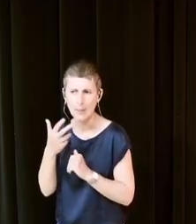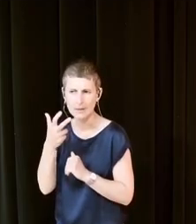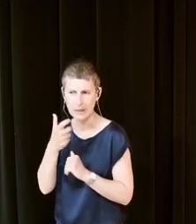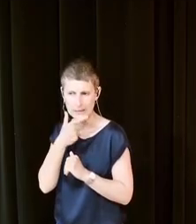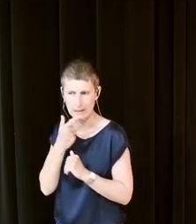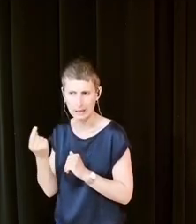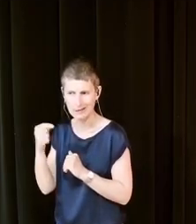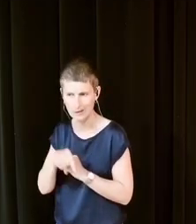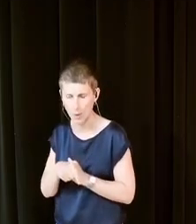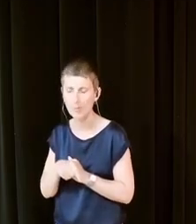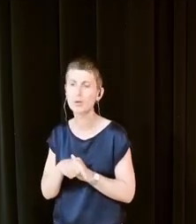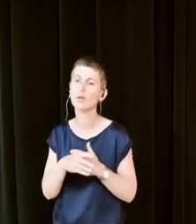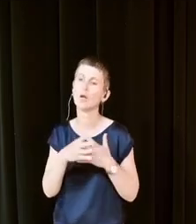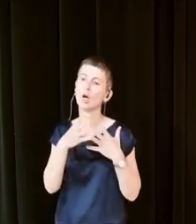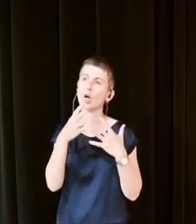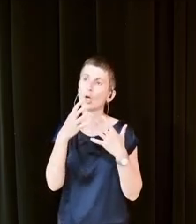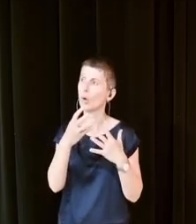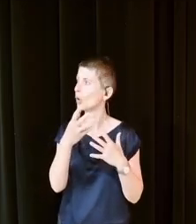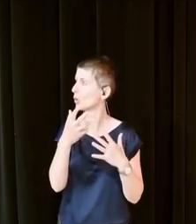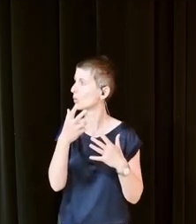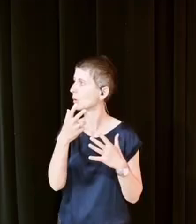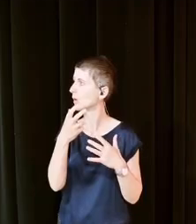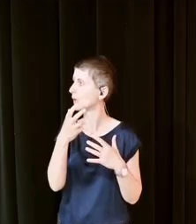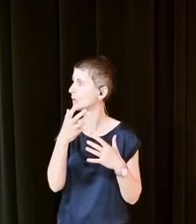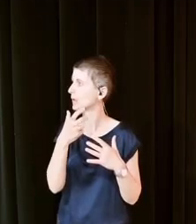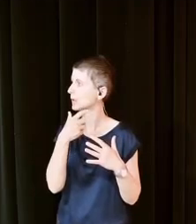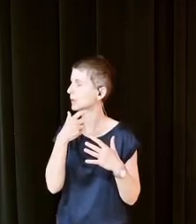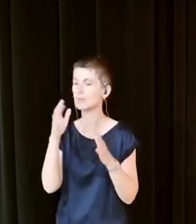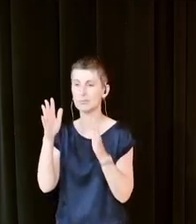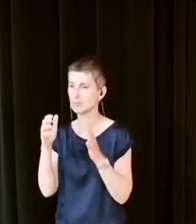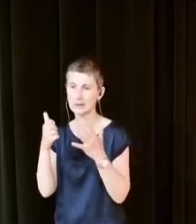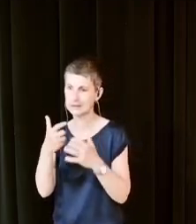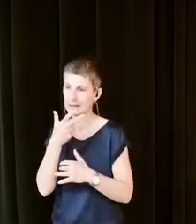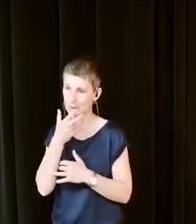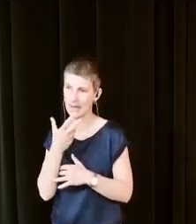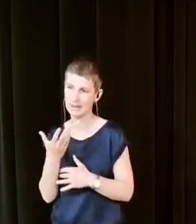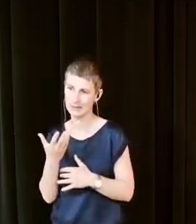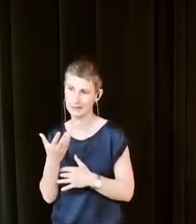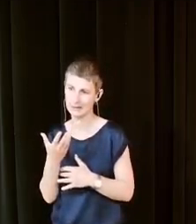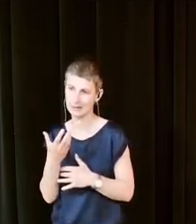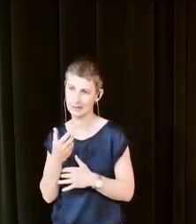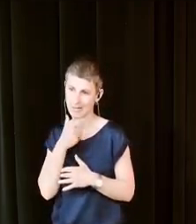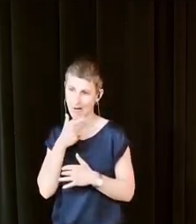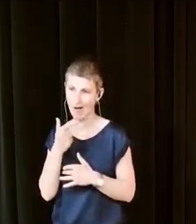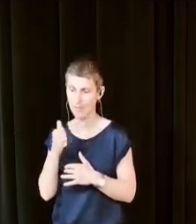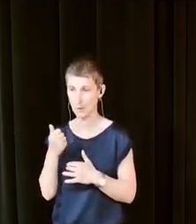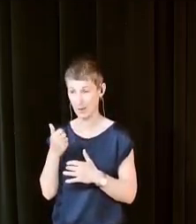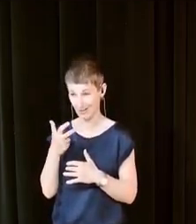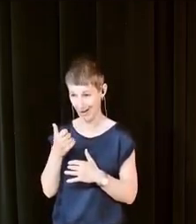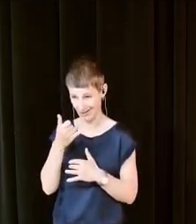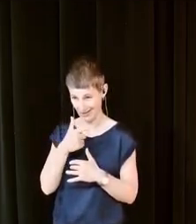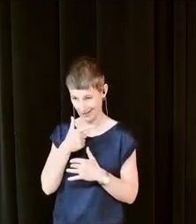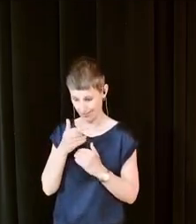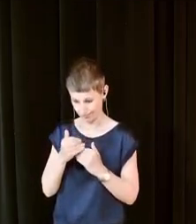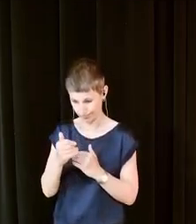kam? 39. 39. Nein. 36, Entschuldigung. Also hatte sie 6 Jahre von... Ja,